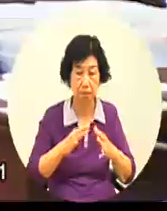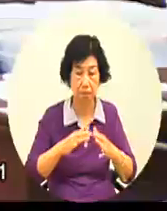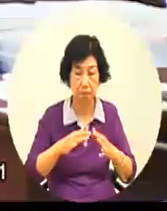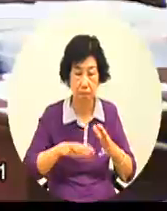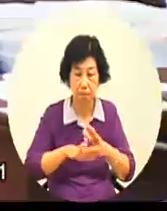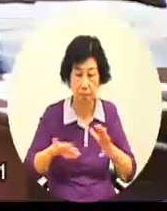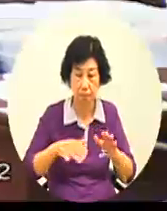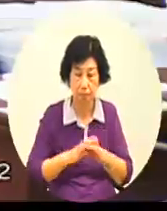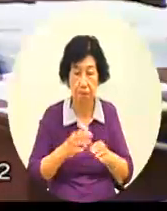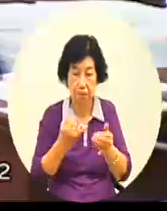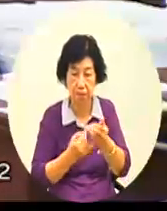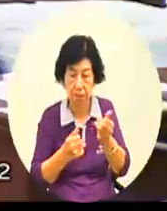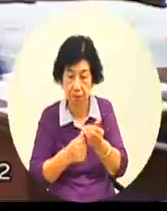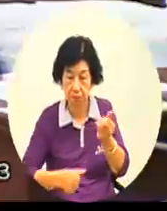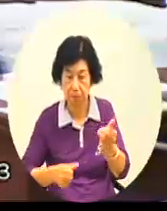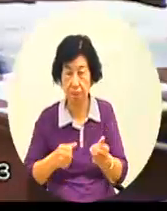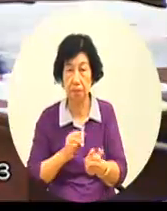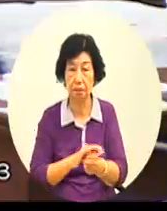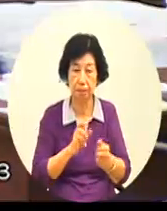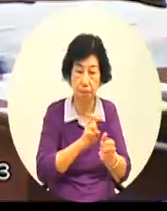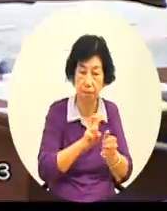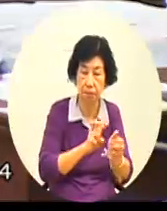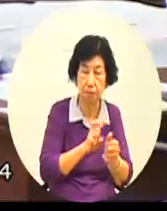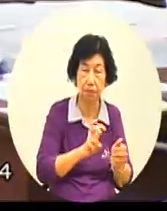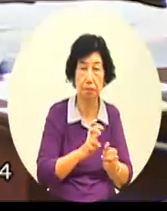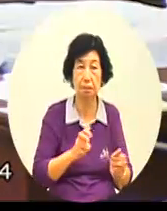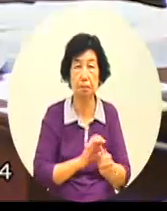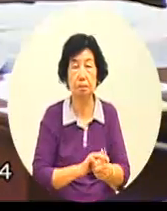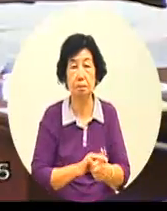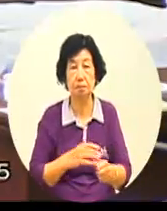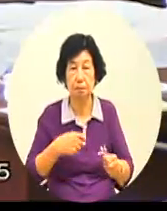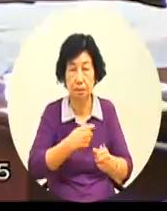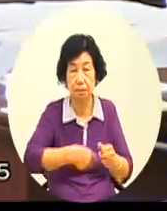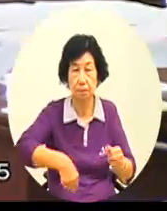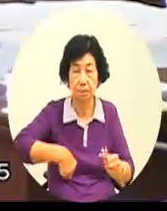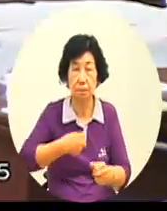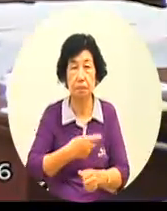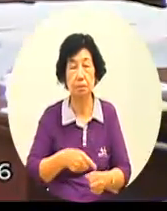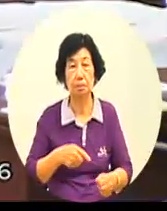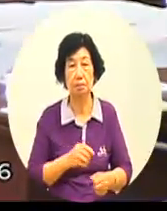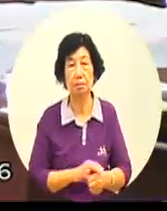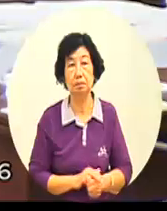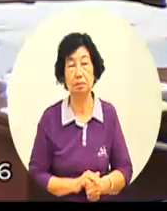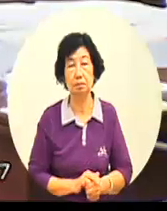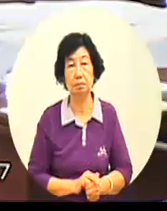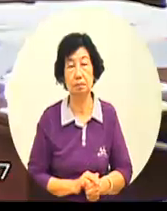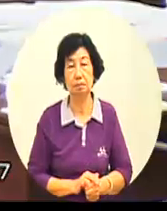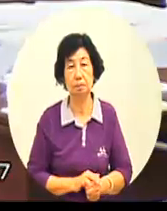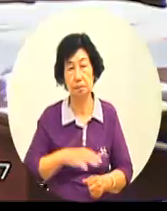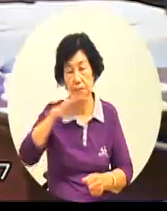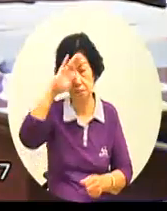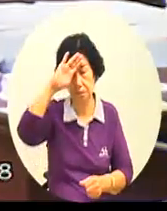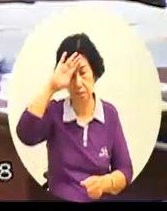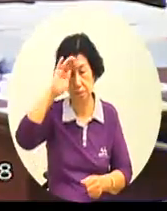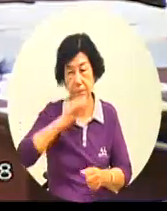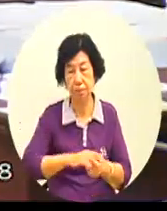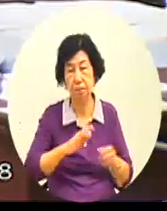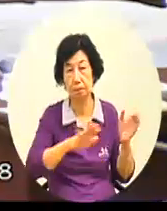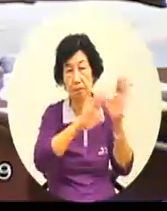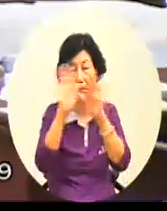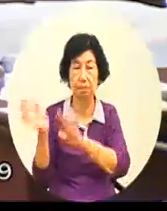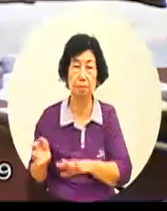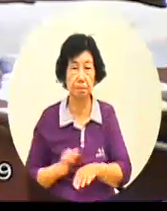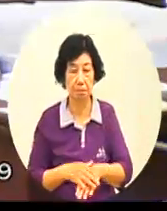顾他家庭成员有面临到这个身体的病这个生病的这个状态需要照